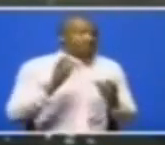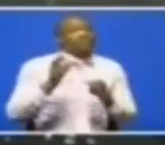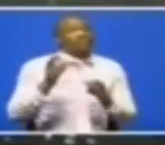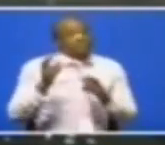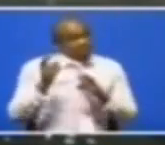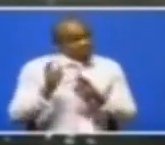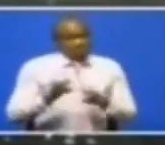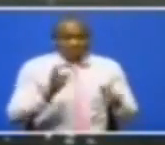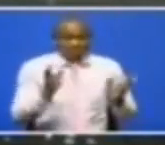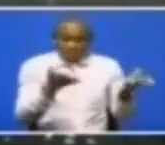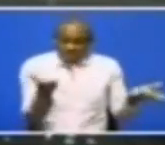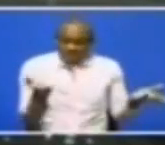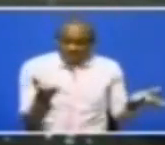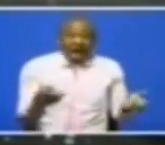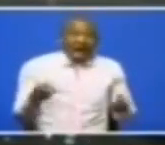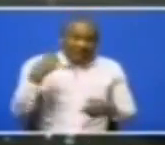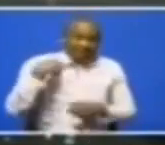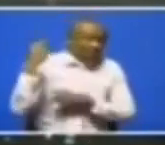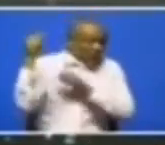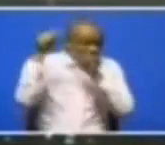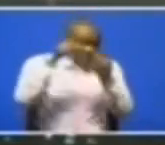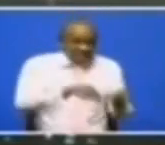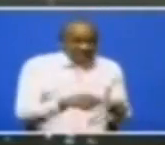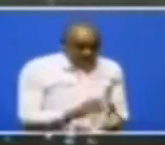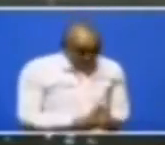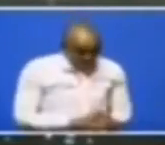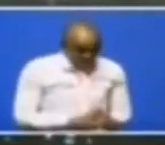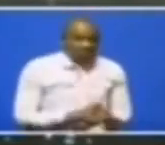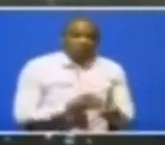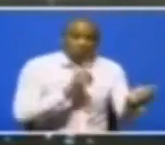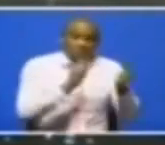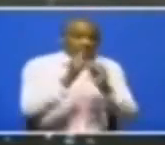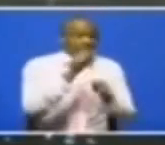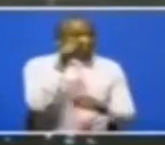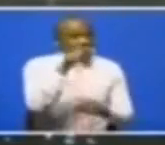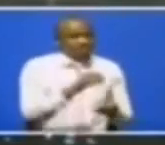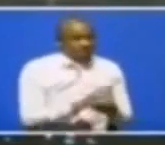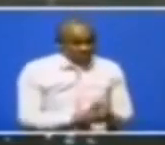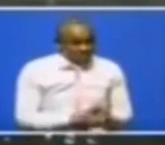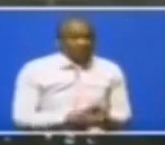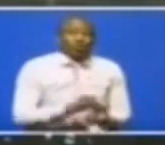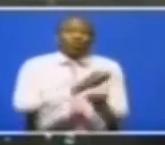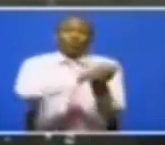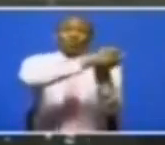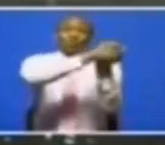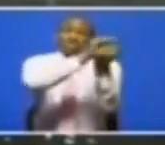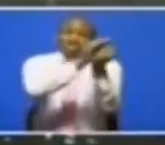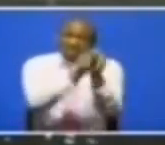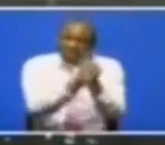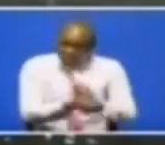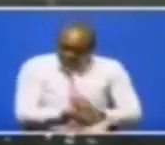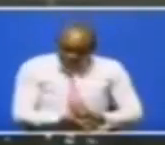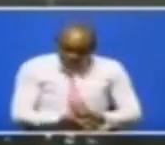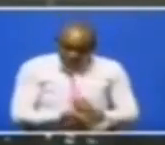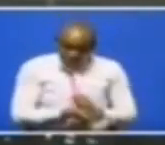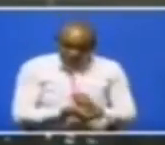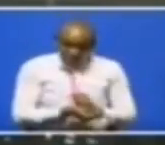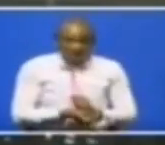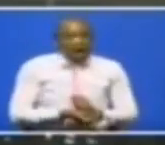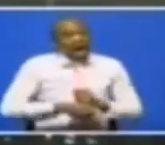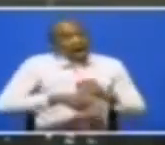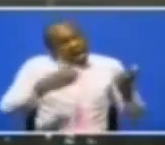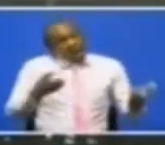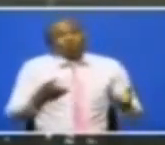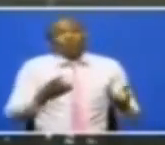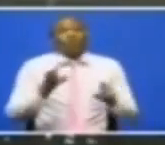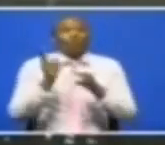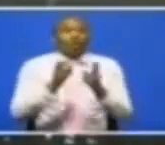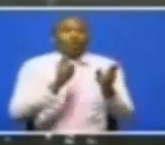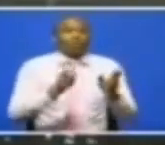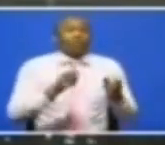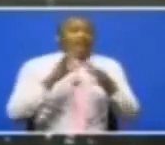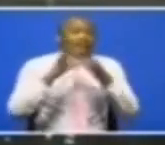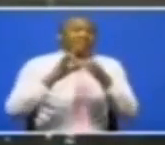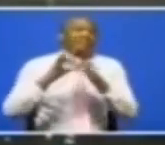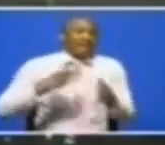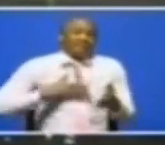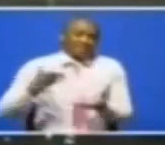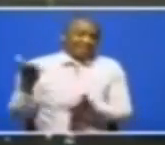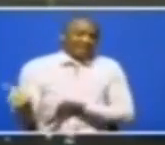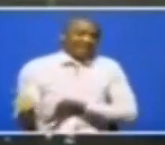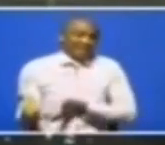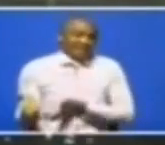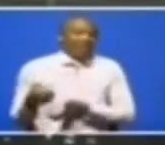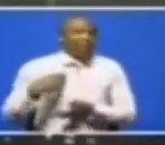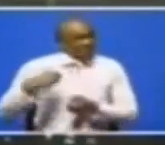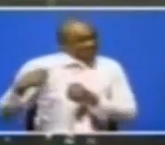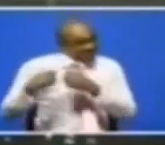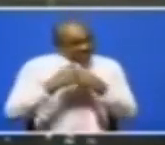usual. Tumekuja katika kinyang'anyiro hiki kubadilisha ambavyo mambo yanafanyika. We